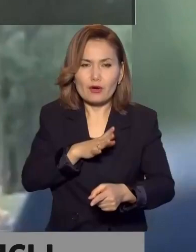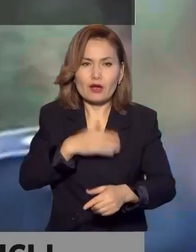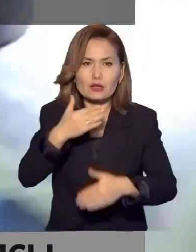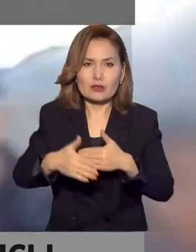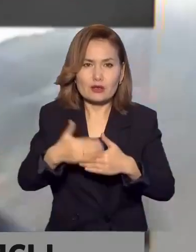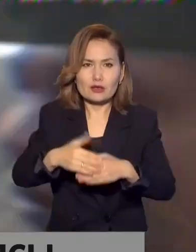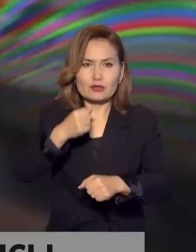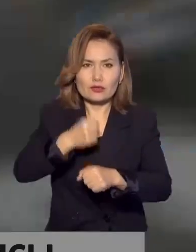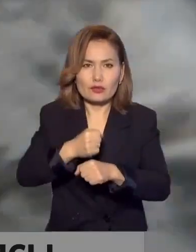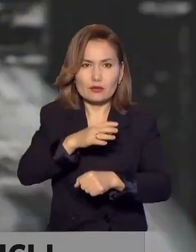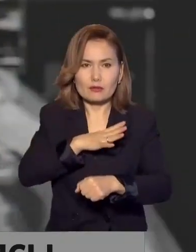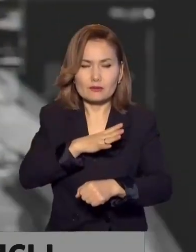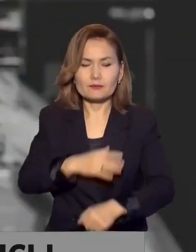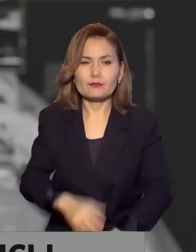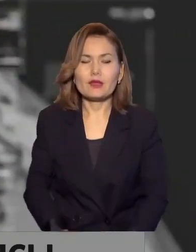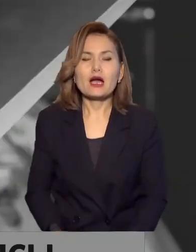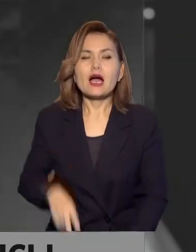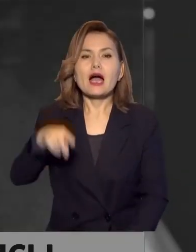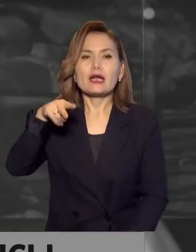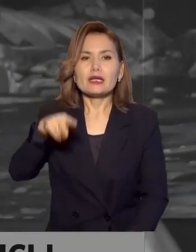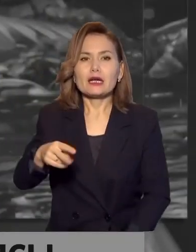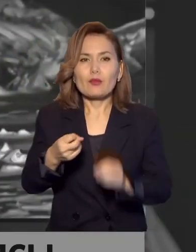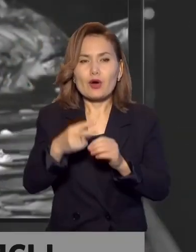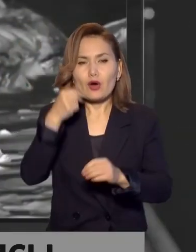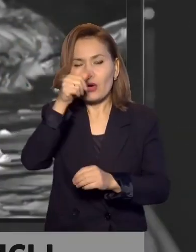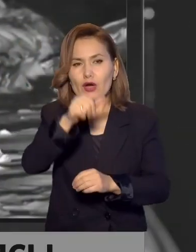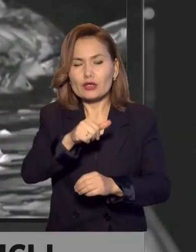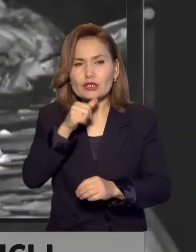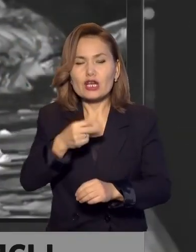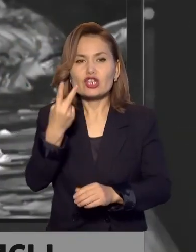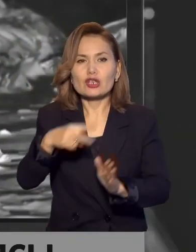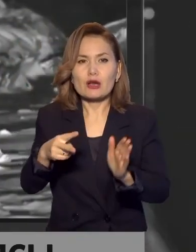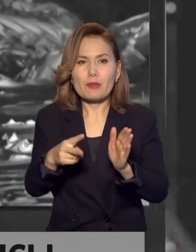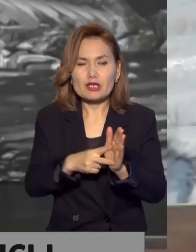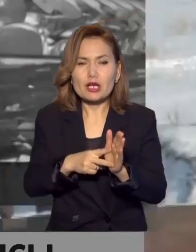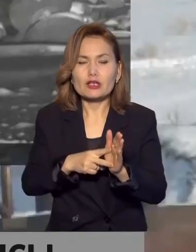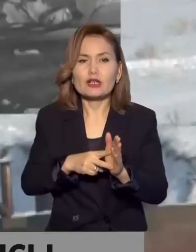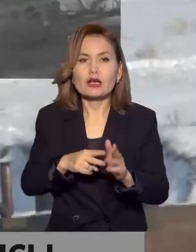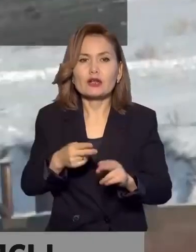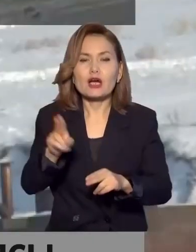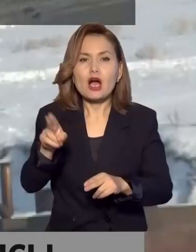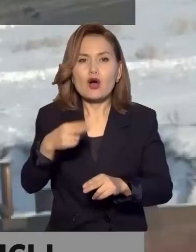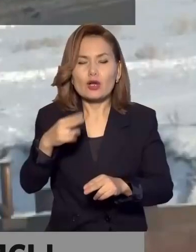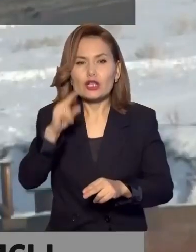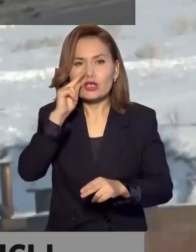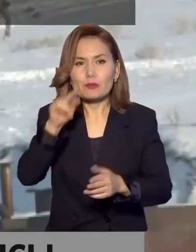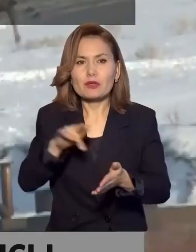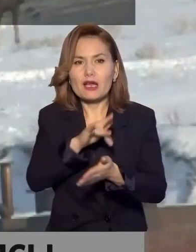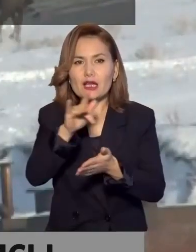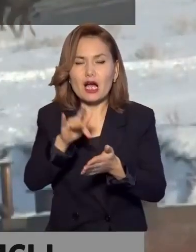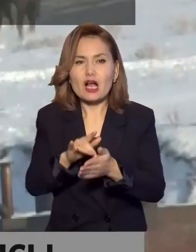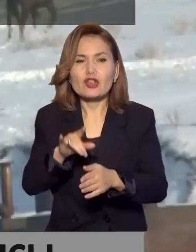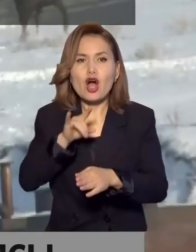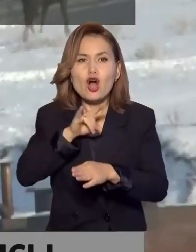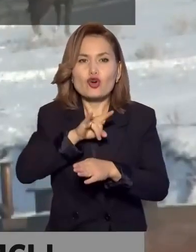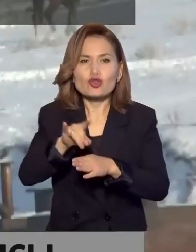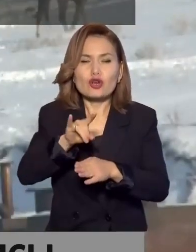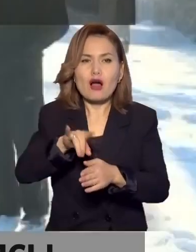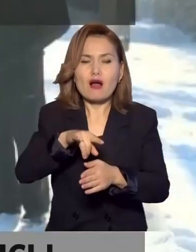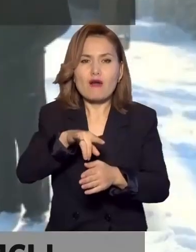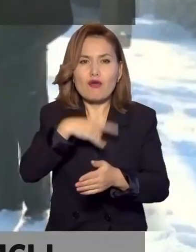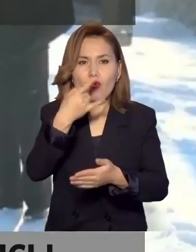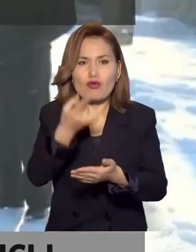жазасын өтеп жатыр. 2012 жыл 27 желтоқсан. Шымкентте ұшақ құлады. 25